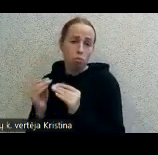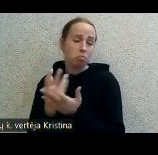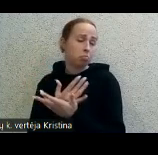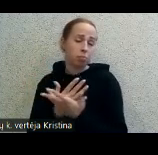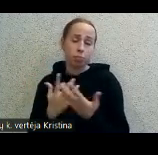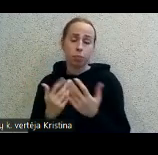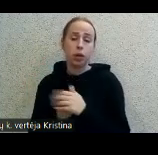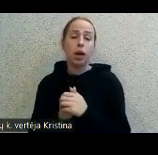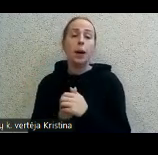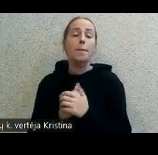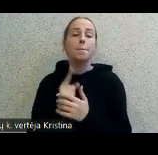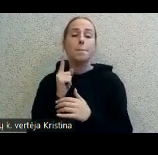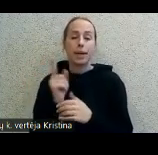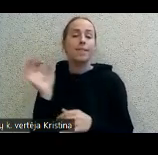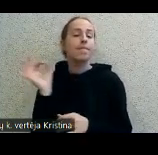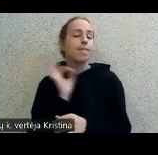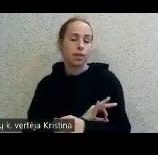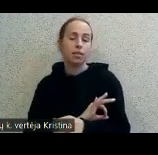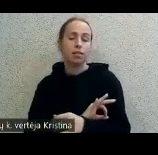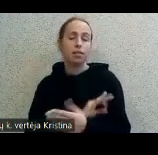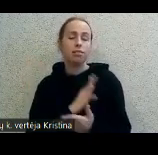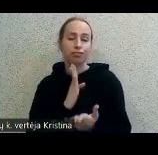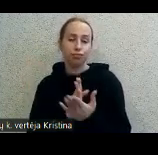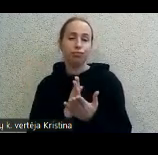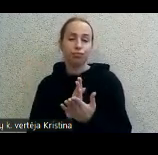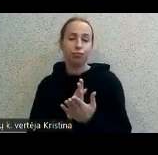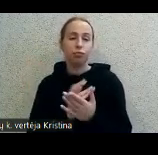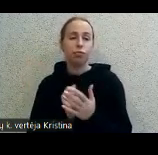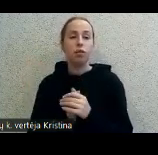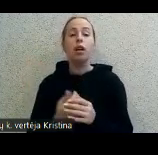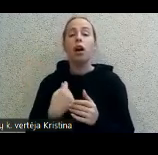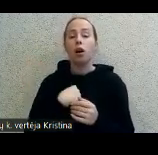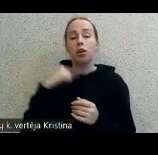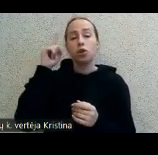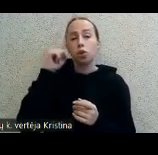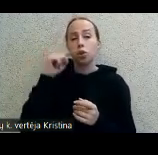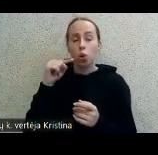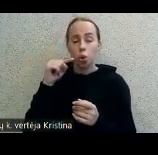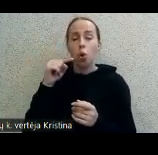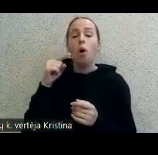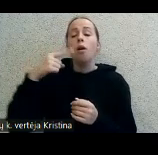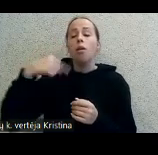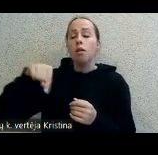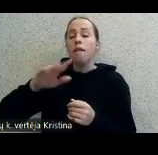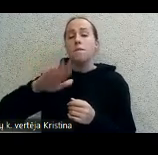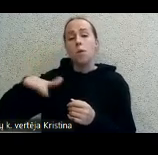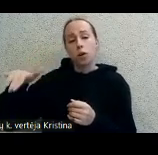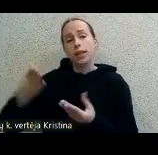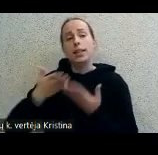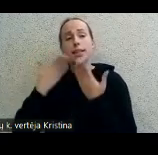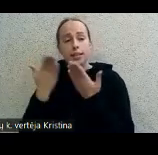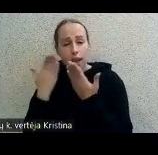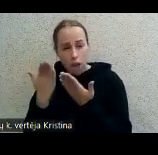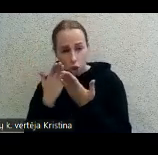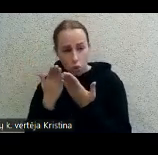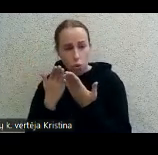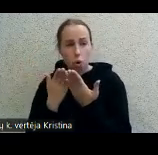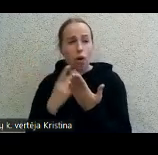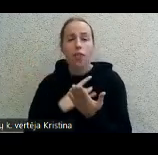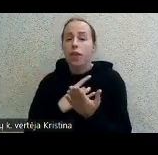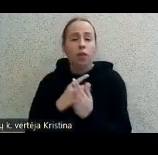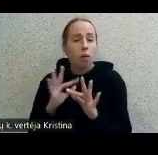nauda yra nebejotina. Ir aš žinau, kad jeigu jie ir skaito kažką kitą, tai